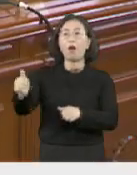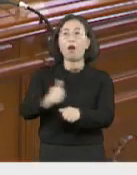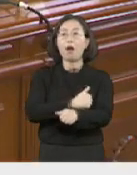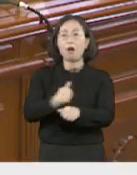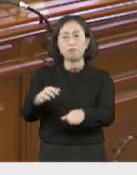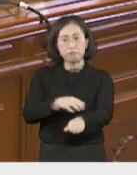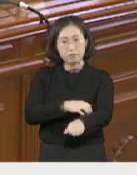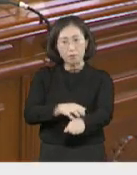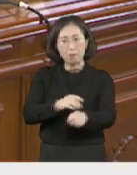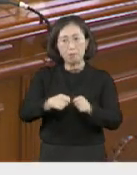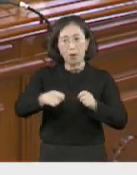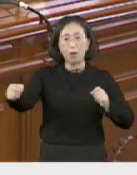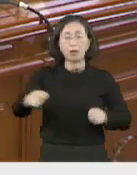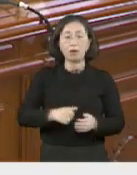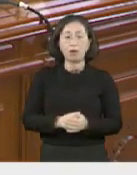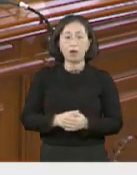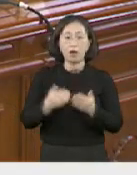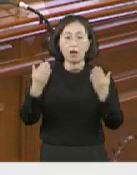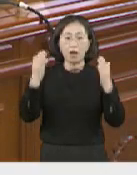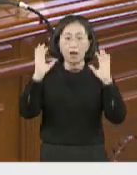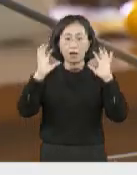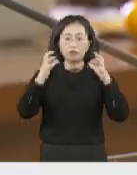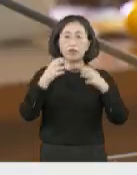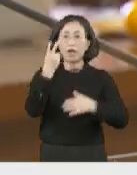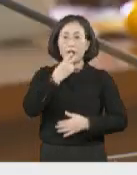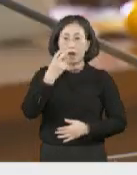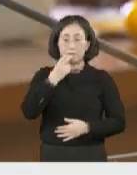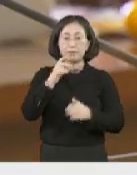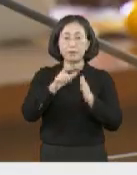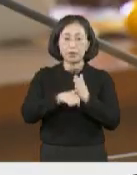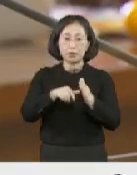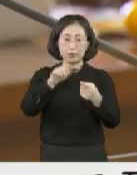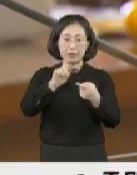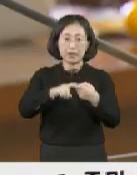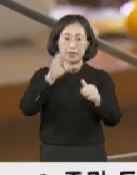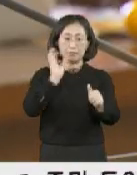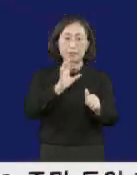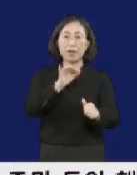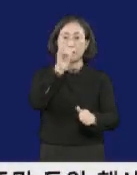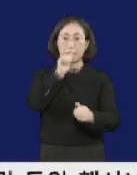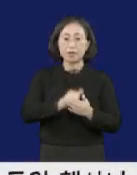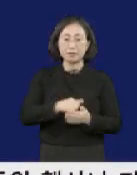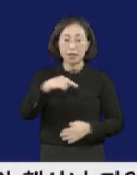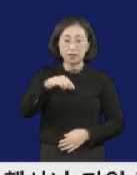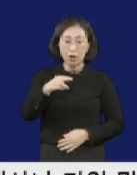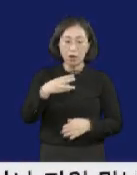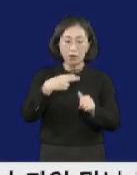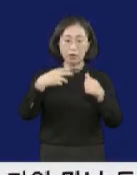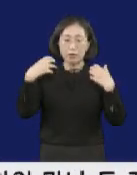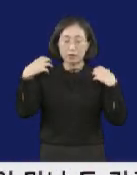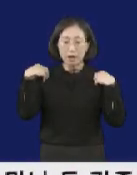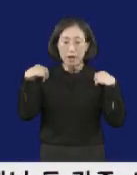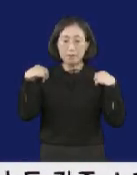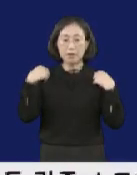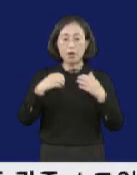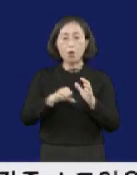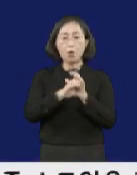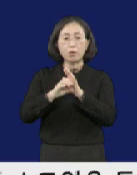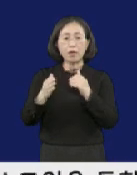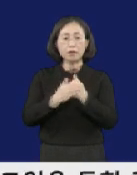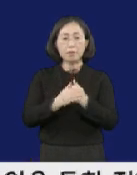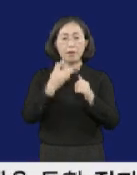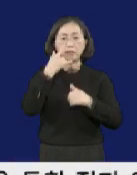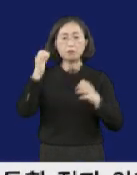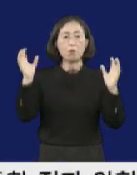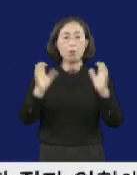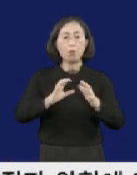발생합니다. 국감장에서도 이 문제로 호된 질책이 쏟아졌습니다. 설동호 교육감이 코로나 위험 때문에